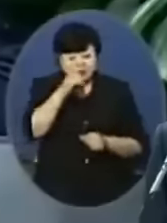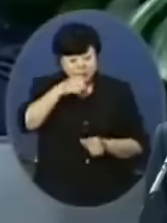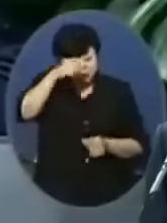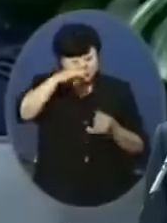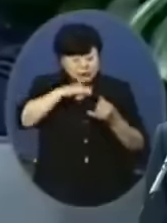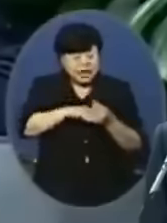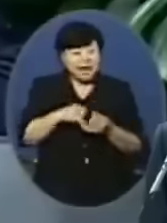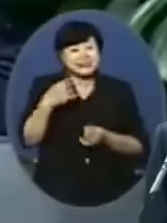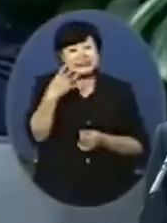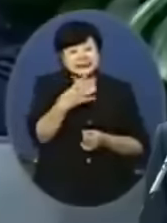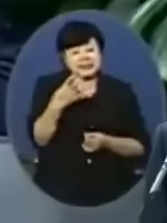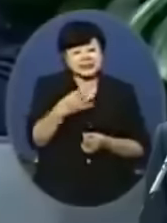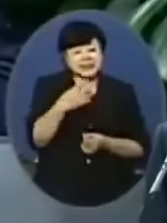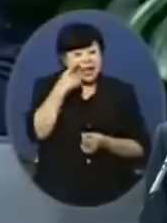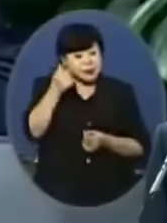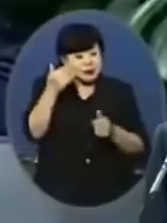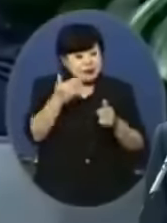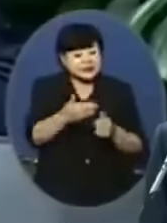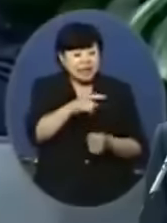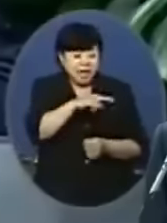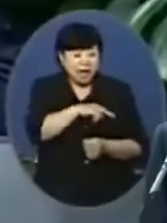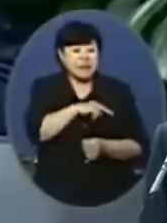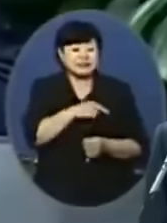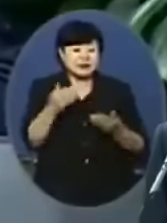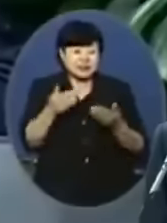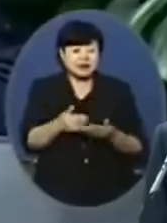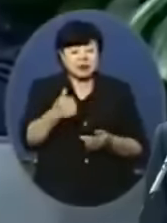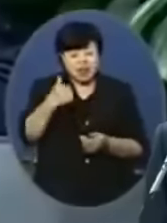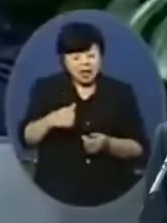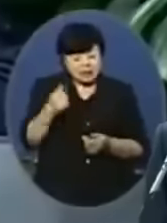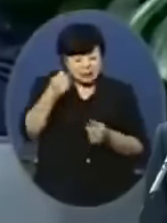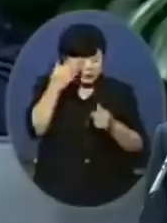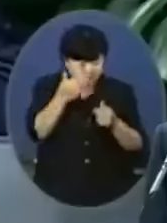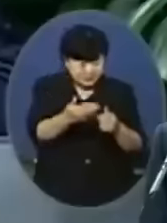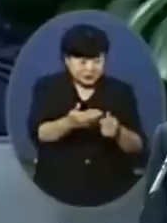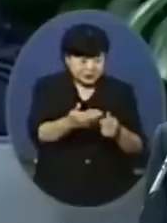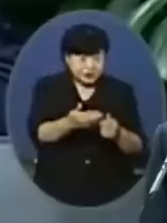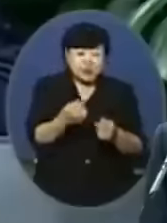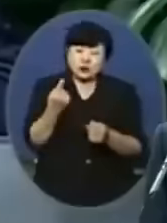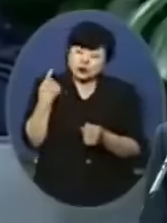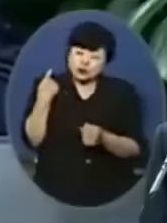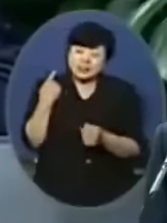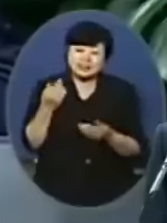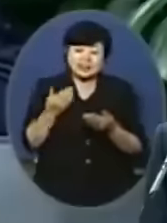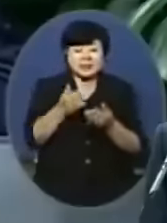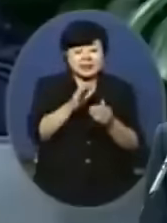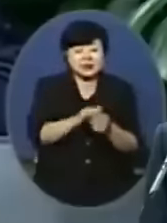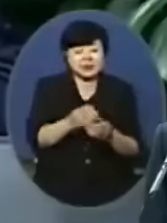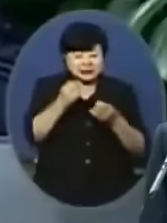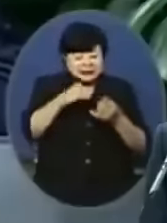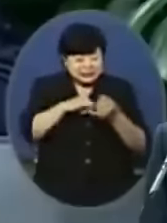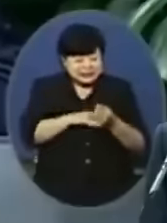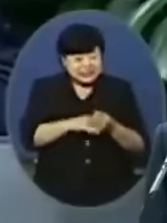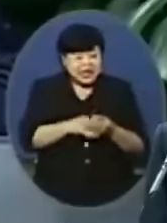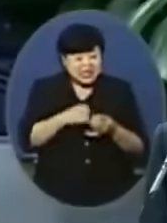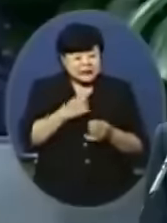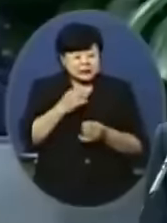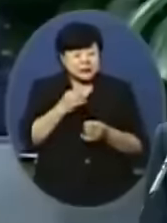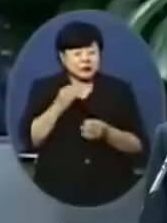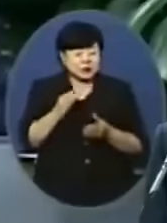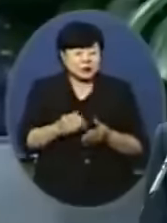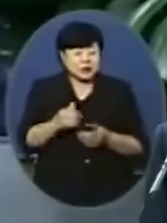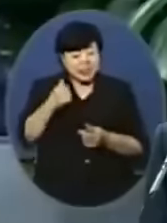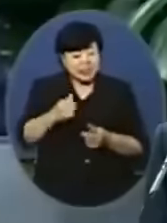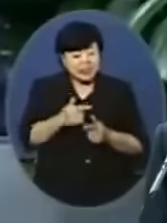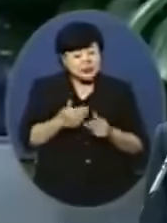구약 4천년은 아버지가 앞에서 일하고 아들과 성령은 뒤에서 역사하고 신약 33년 동안은